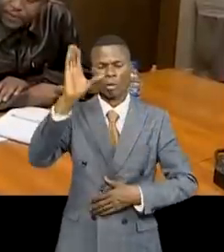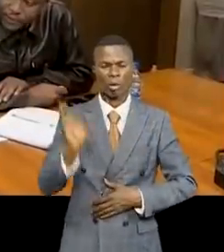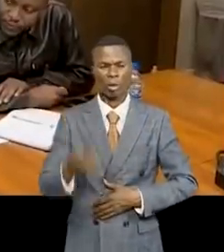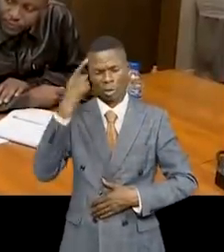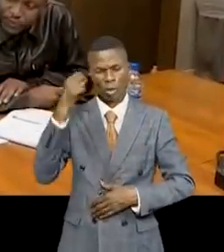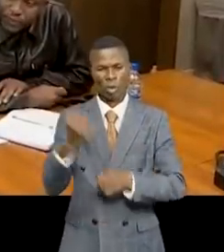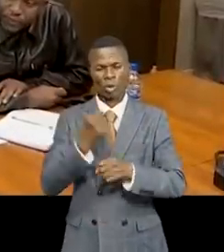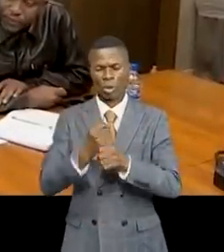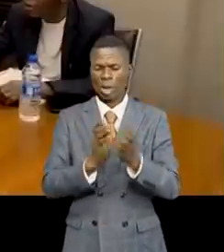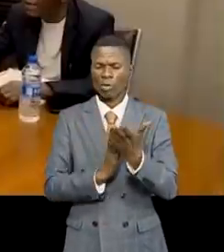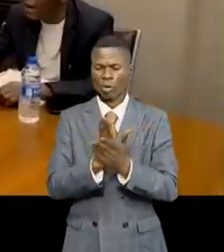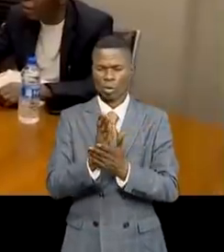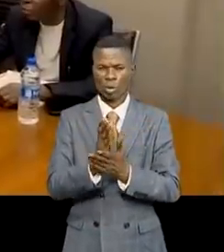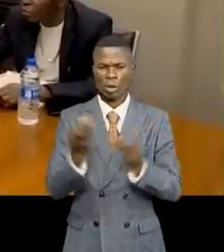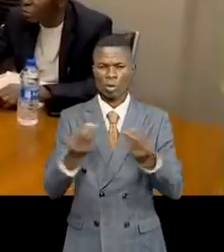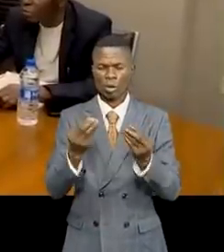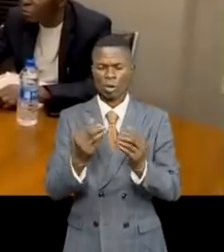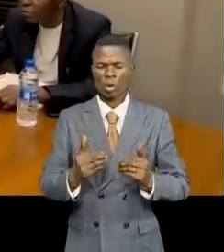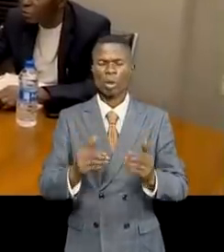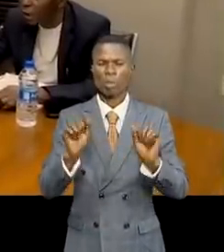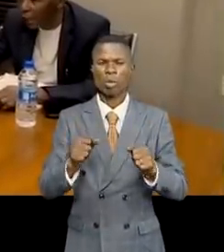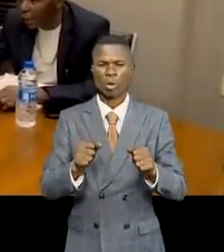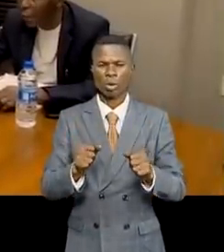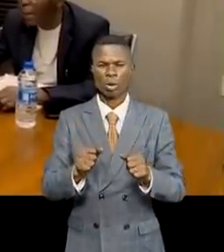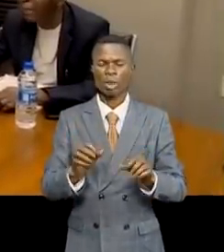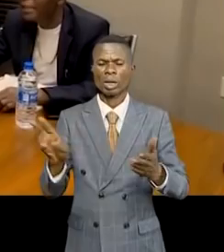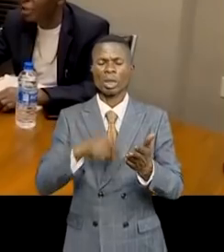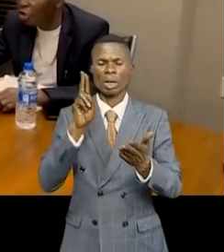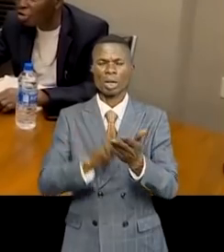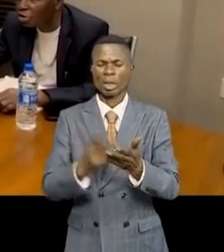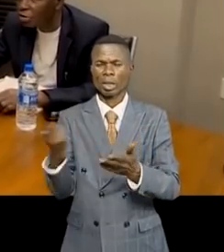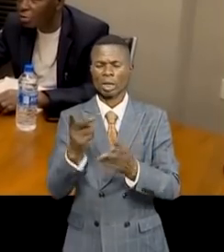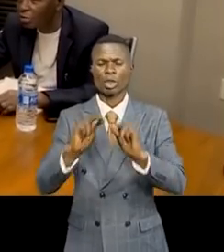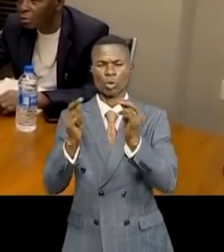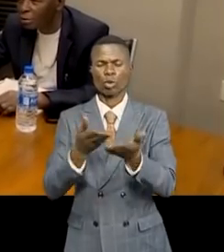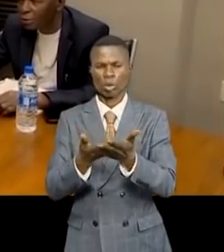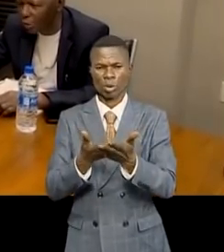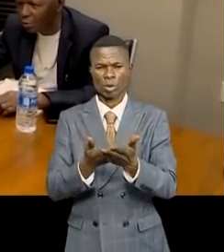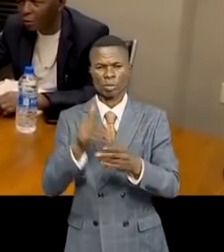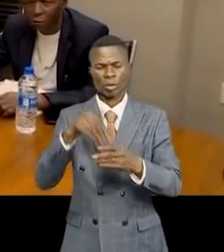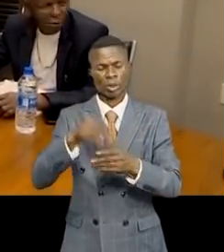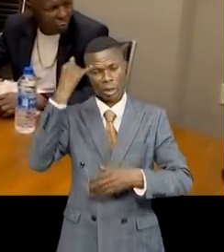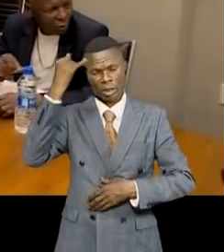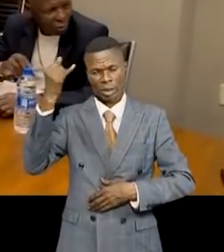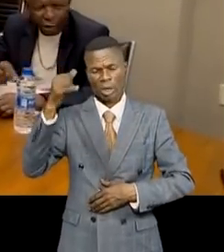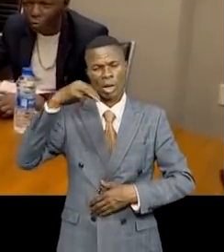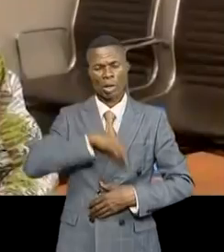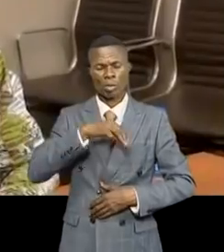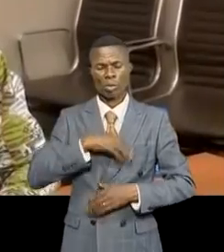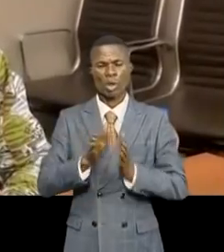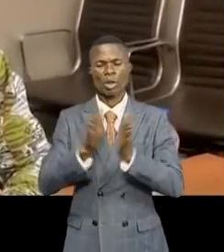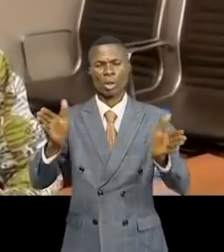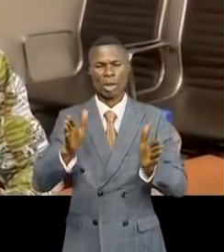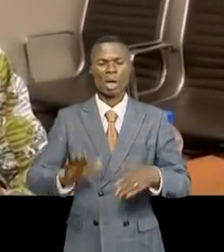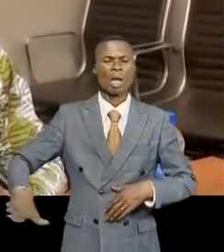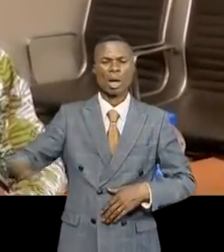d'éventuelles investigations en vue de la possibilité de conclure un contrat entre les deux parties. Toujours dans le cadre de sa mission officielle aux